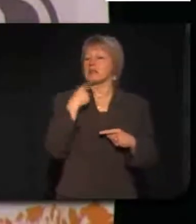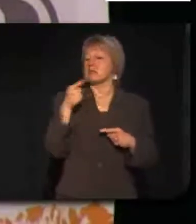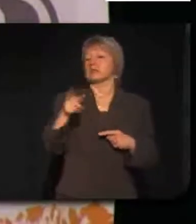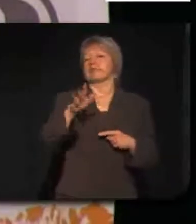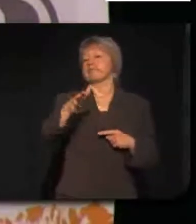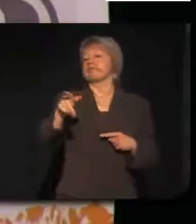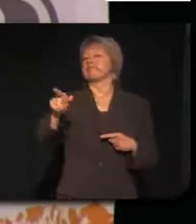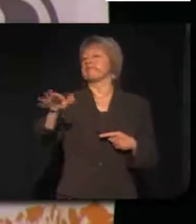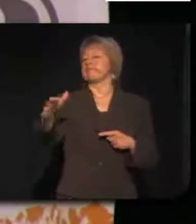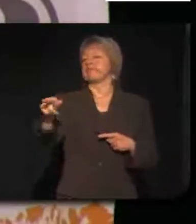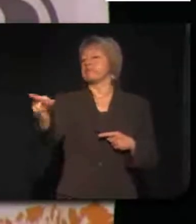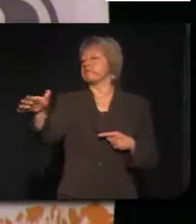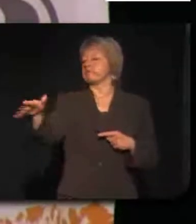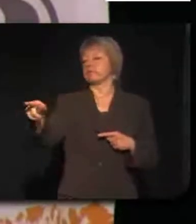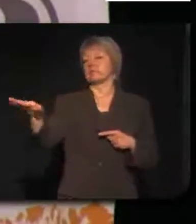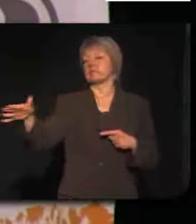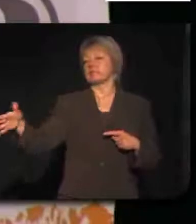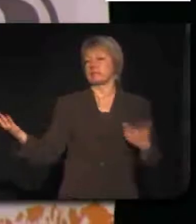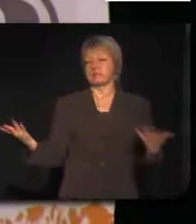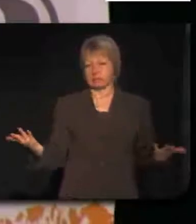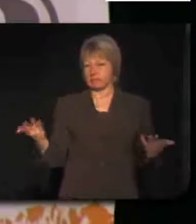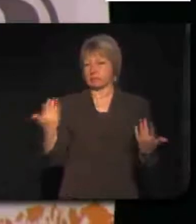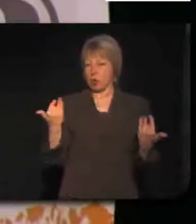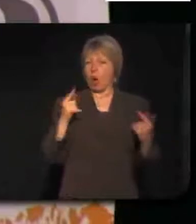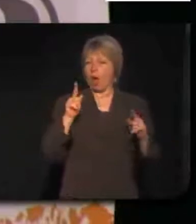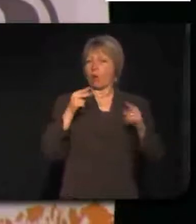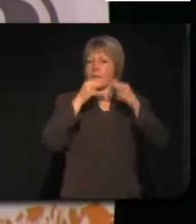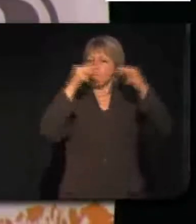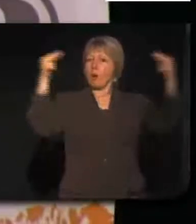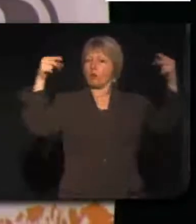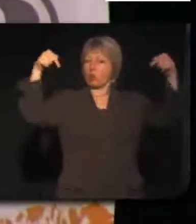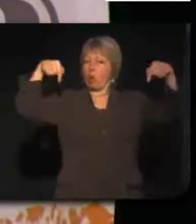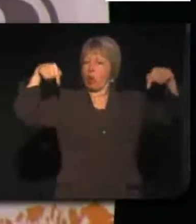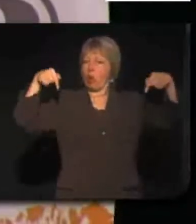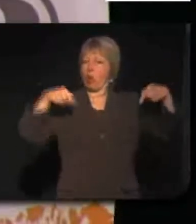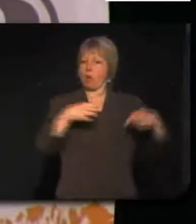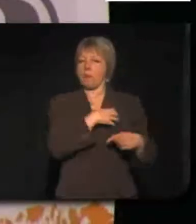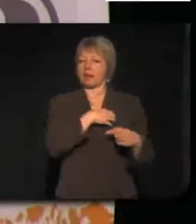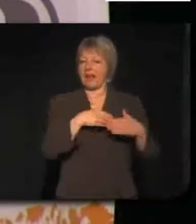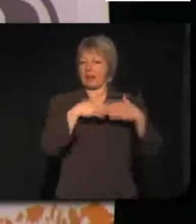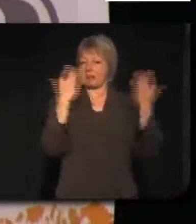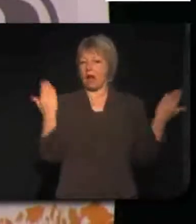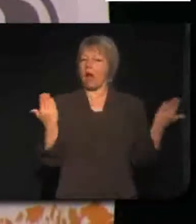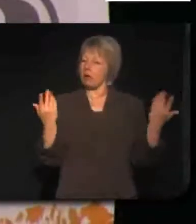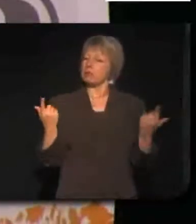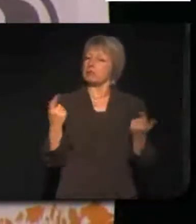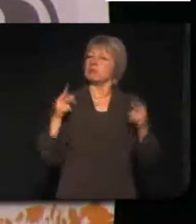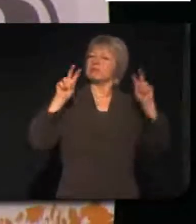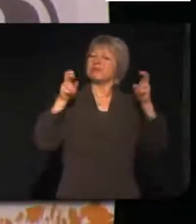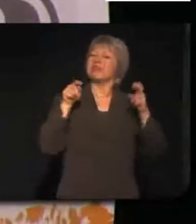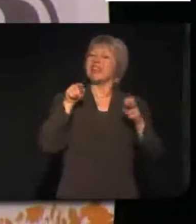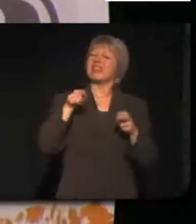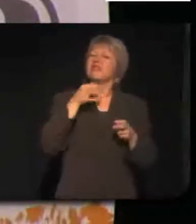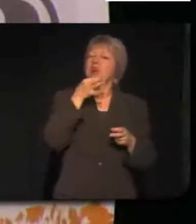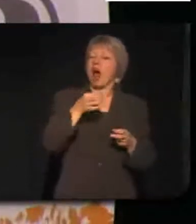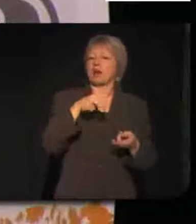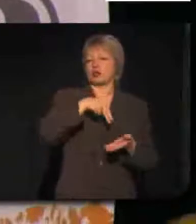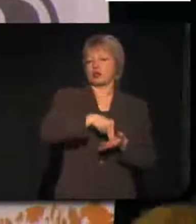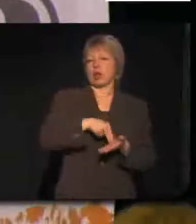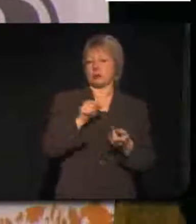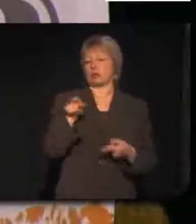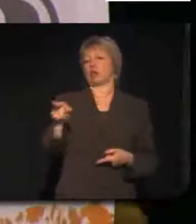des Parteitages wir stellen das mal in Frage und es gibt vieles in Frage zu stellen in allen Parteien